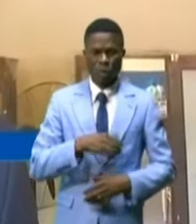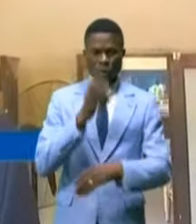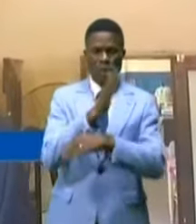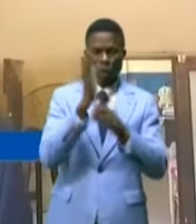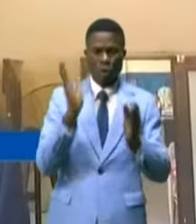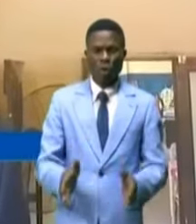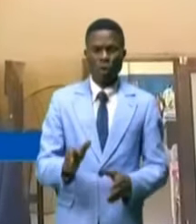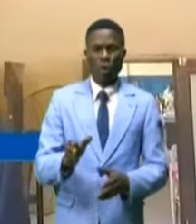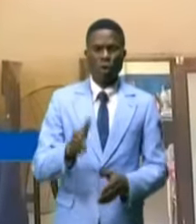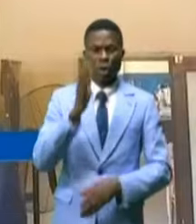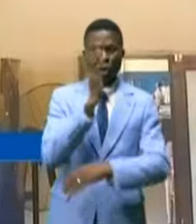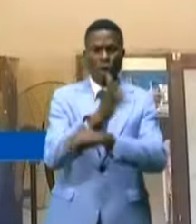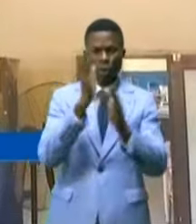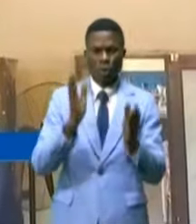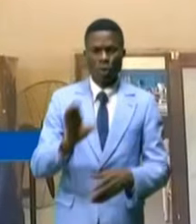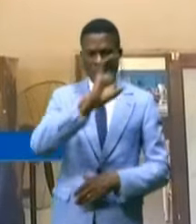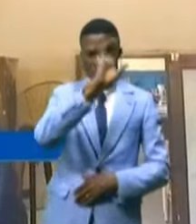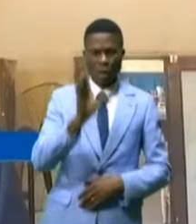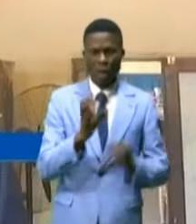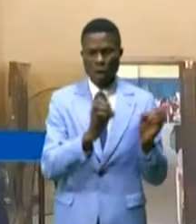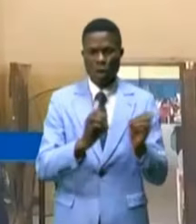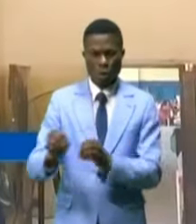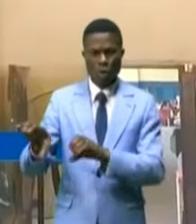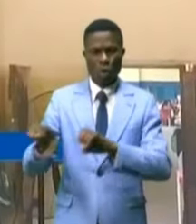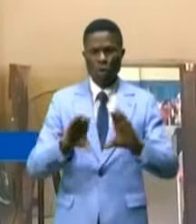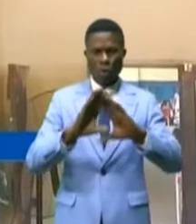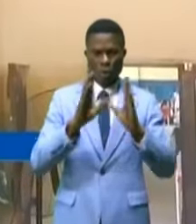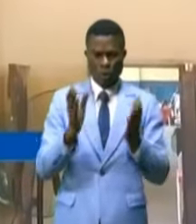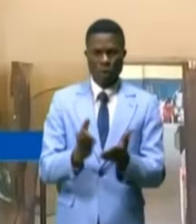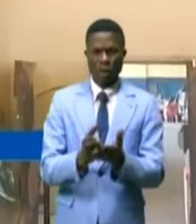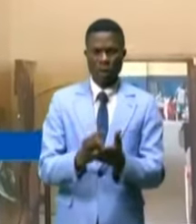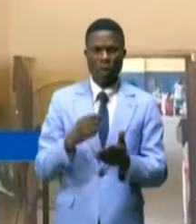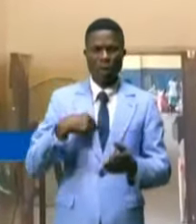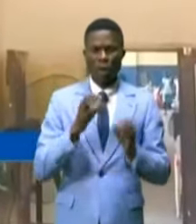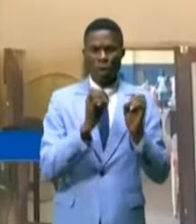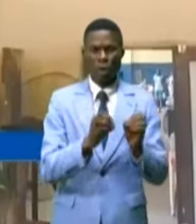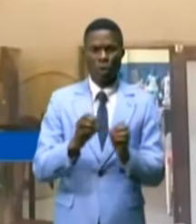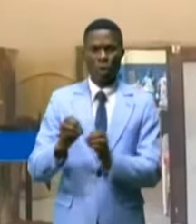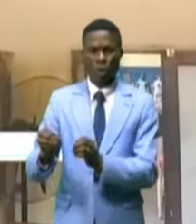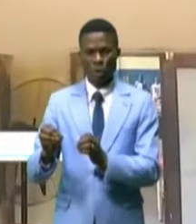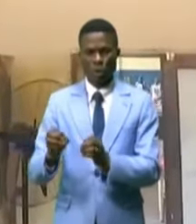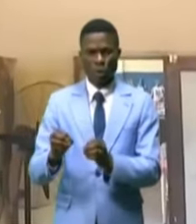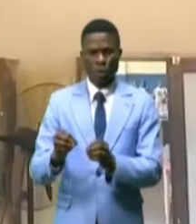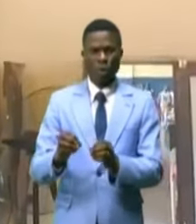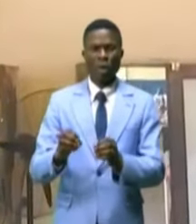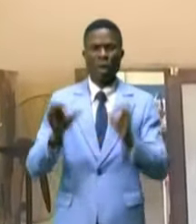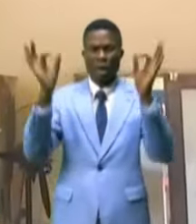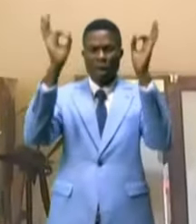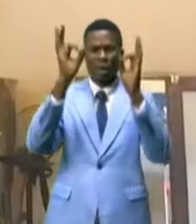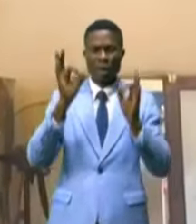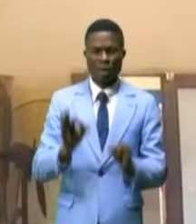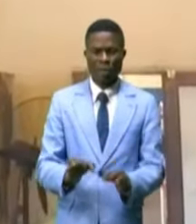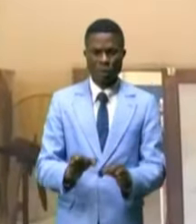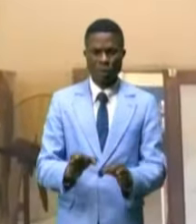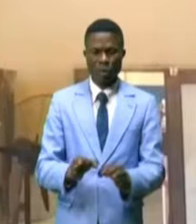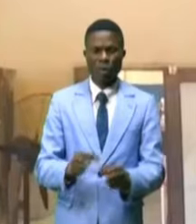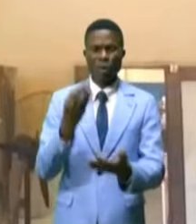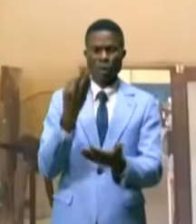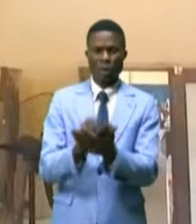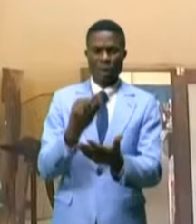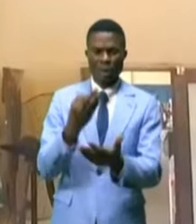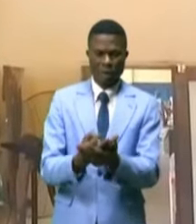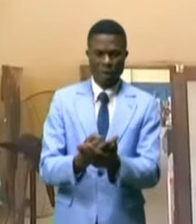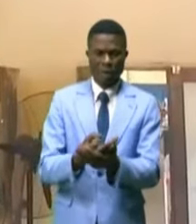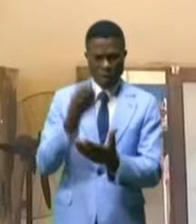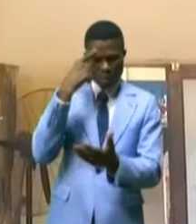municipaux, nous allons organiser des compétitions sportives, nous allons organiser beaucoup d'autres trucs de fonds entrepreneuriales, de fonds pour aider les